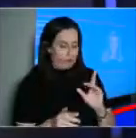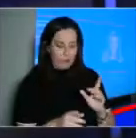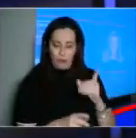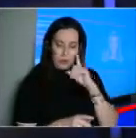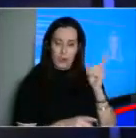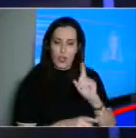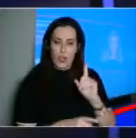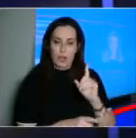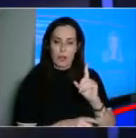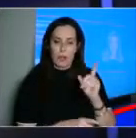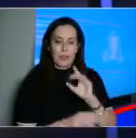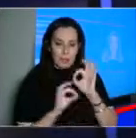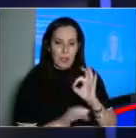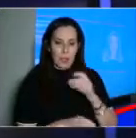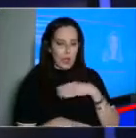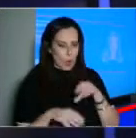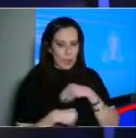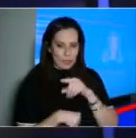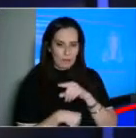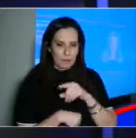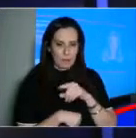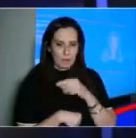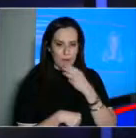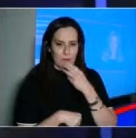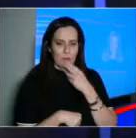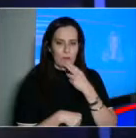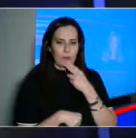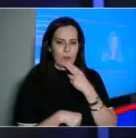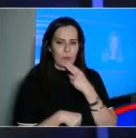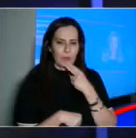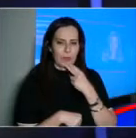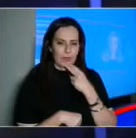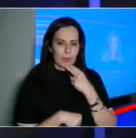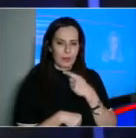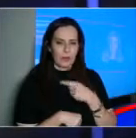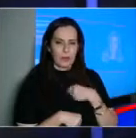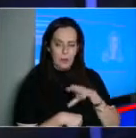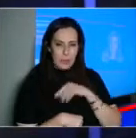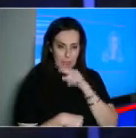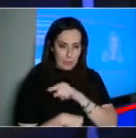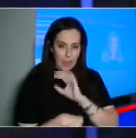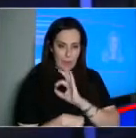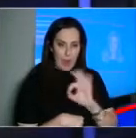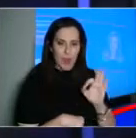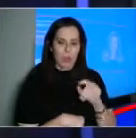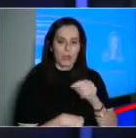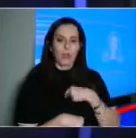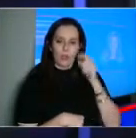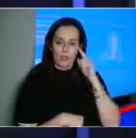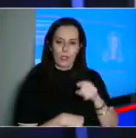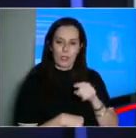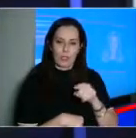שמי ששמות, וזה בדיוק למה אני לא מסכים, למה אני לא מסכים העברית שלי, מדוע אני לא מסכים שלהבת לחלוטין, כי אני חושב